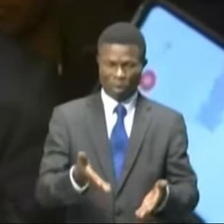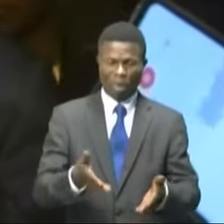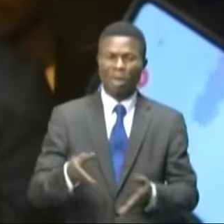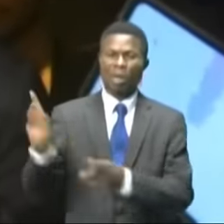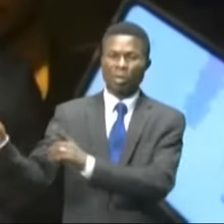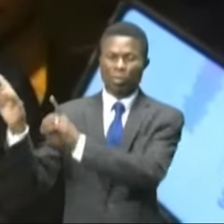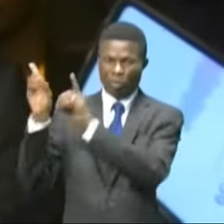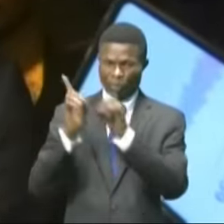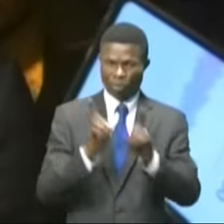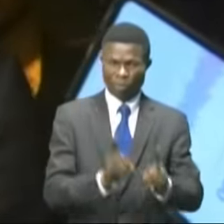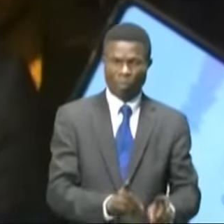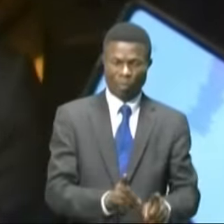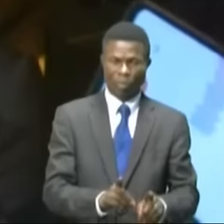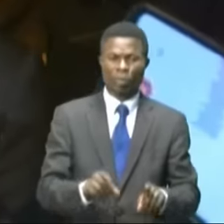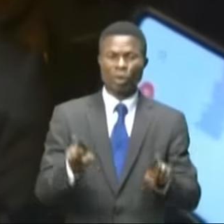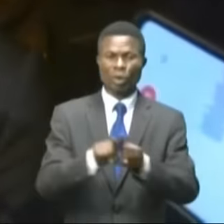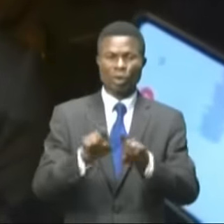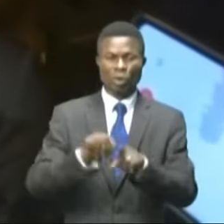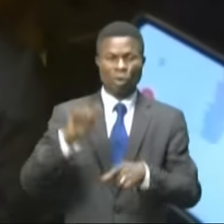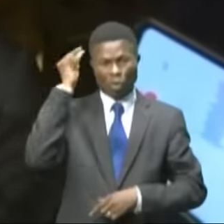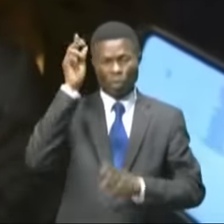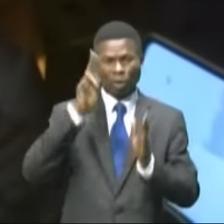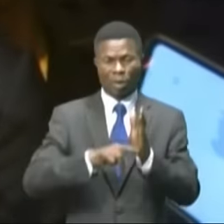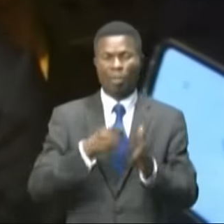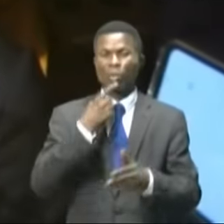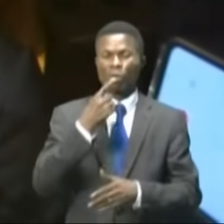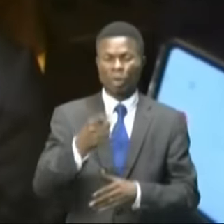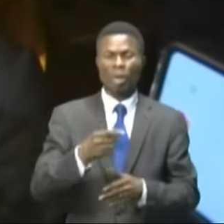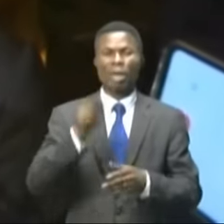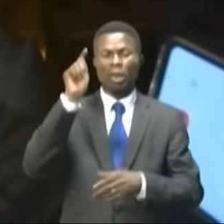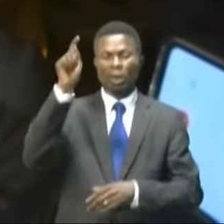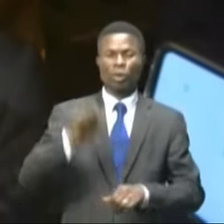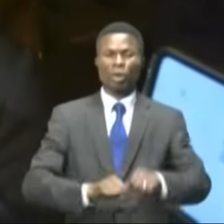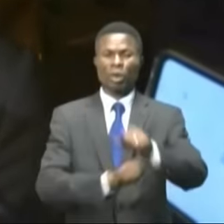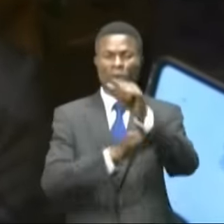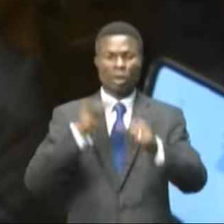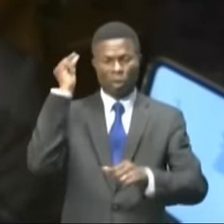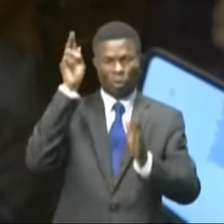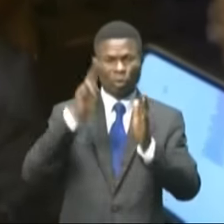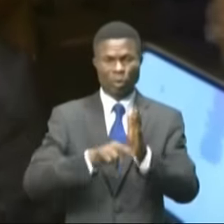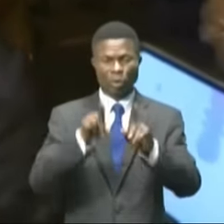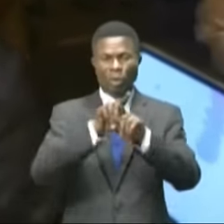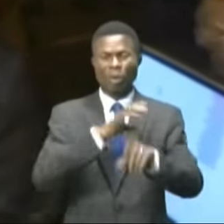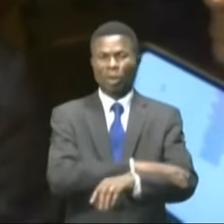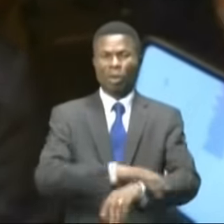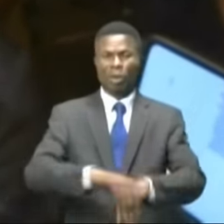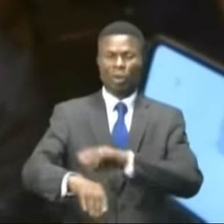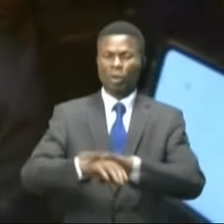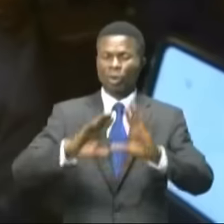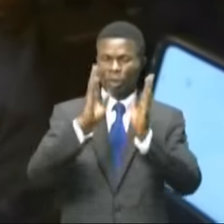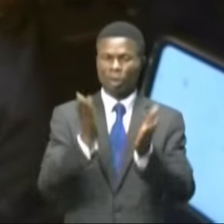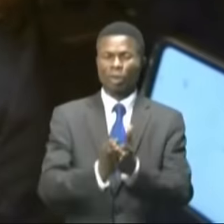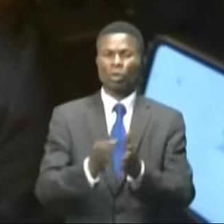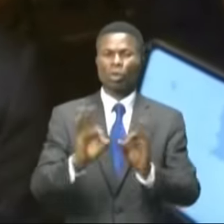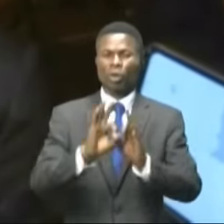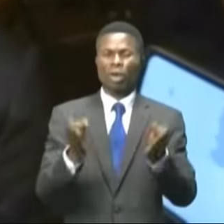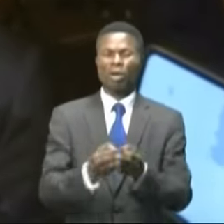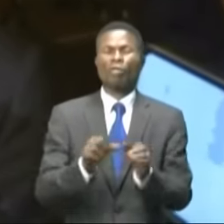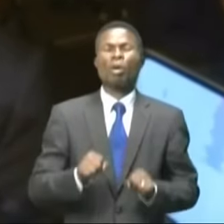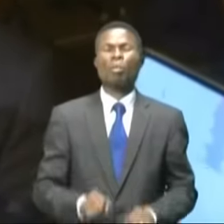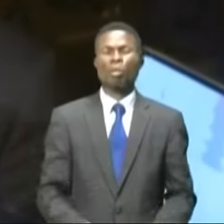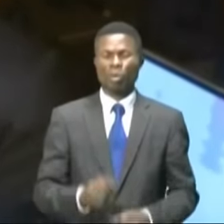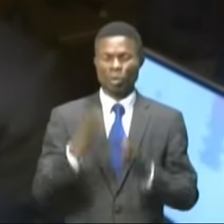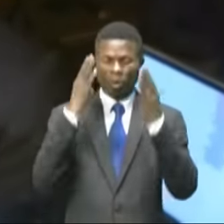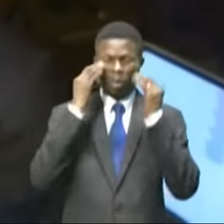déplacements comme membre du gouvernement pour venir témoigner de l'appui du gouvernement et de la compassion pour toutes les familles éplorées. Et